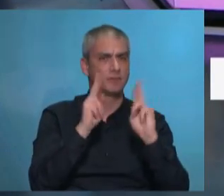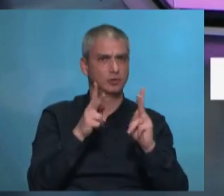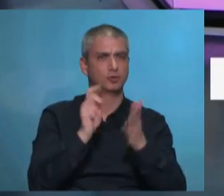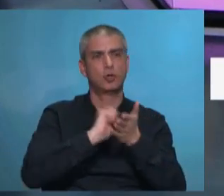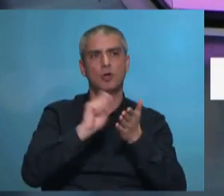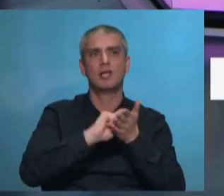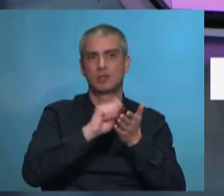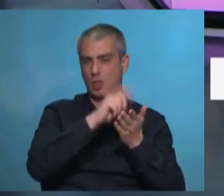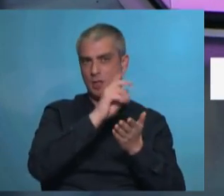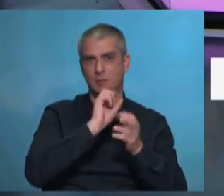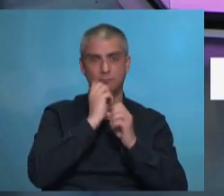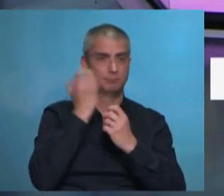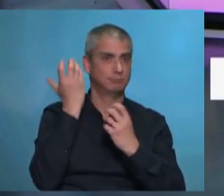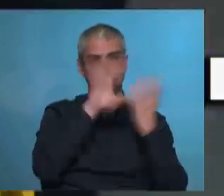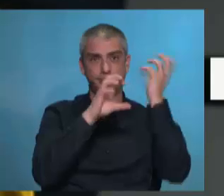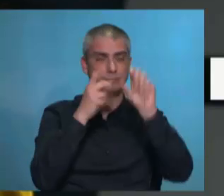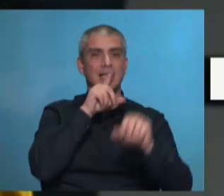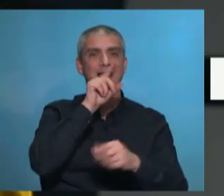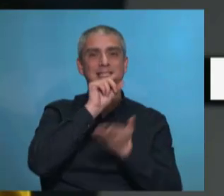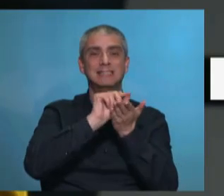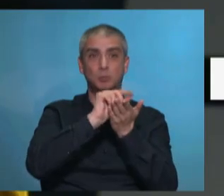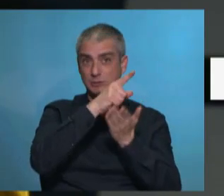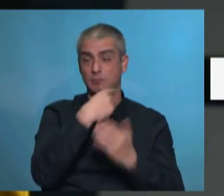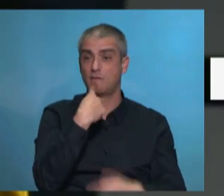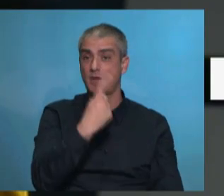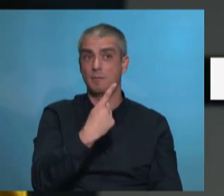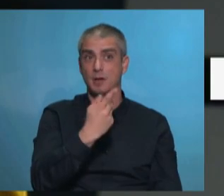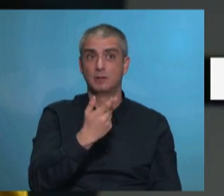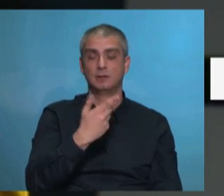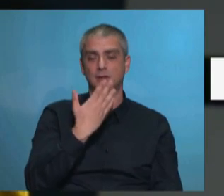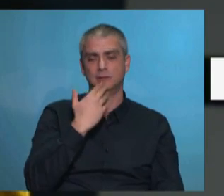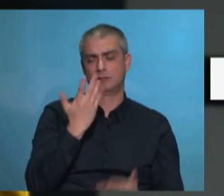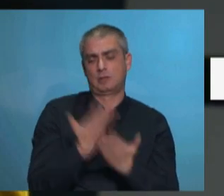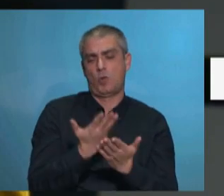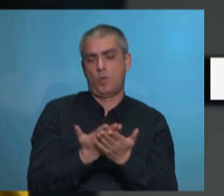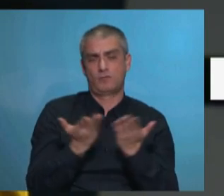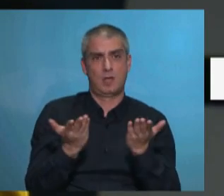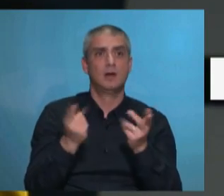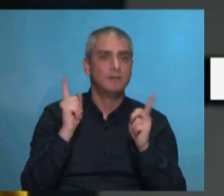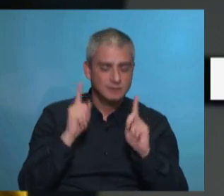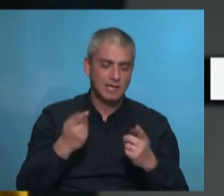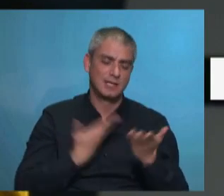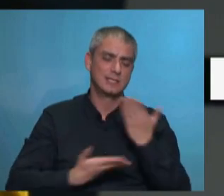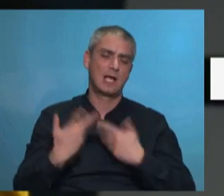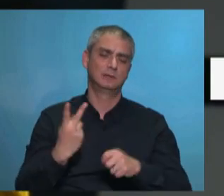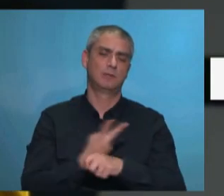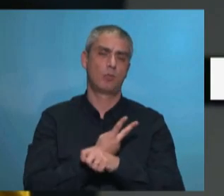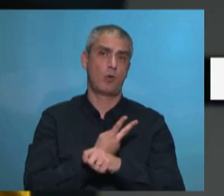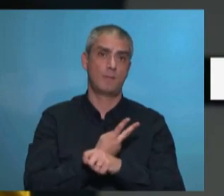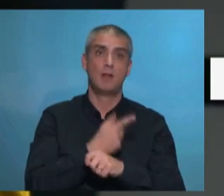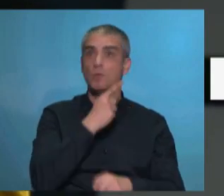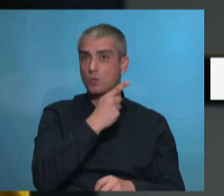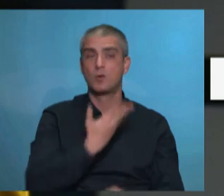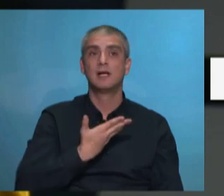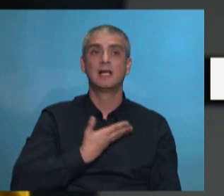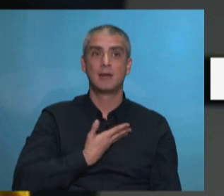קווייטי שפרסם כמה ציוצים ברשתות החברתיות, ואמר כמו סעיד שישראל היא עובדה מוגמרת ושצריך לנרמל את היחסים איתה. הוא קיבל